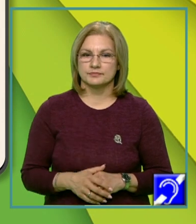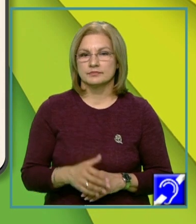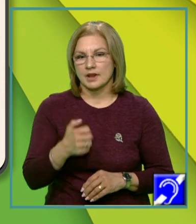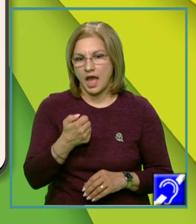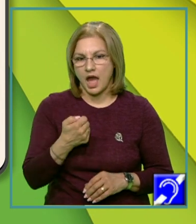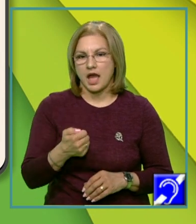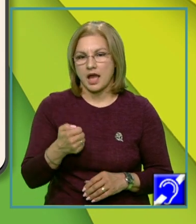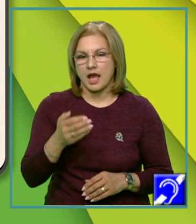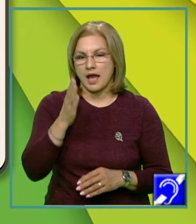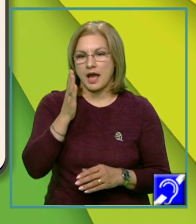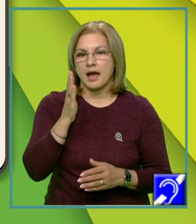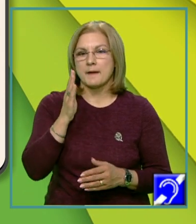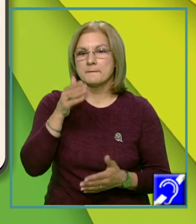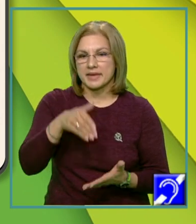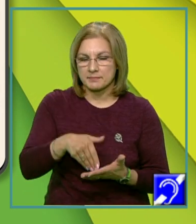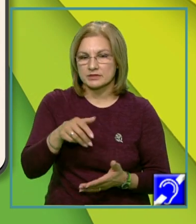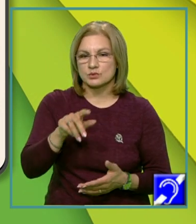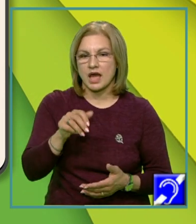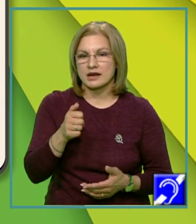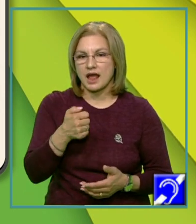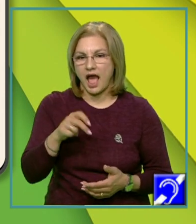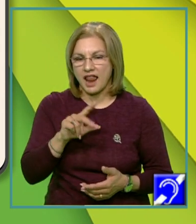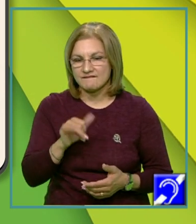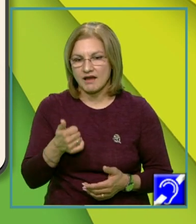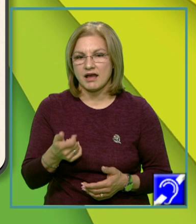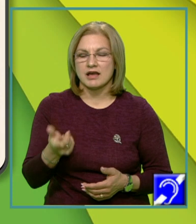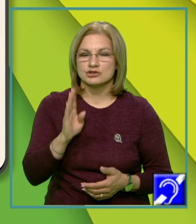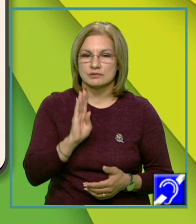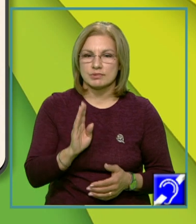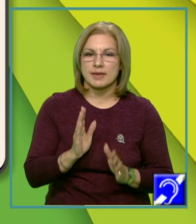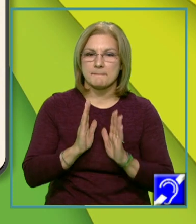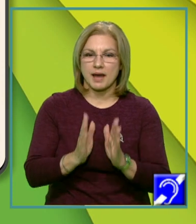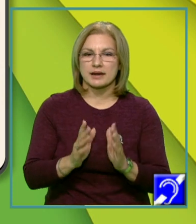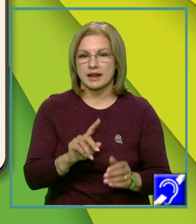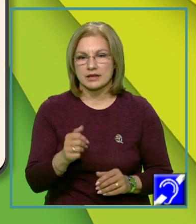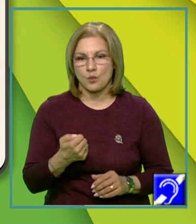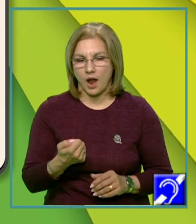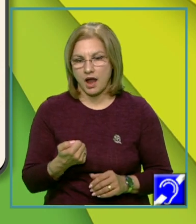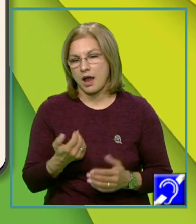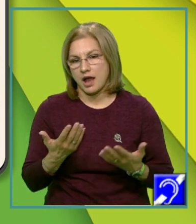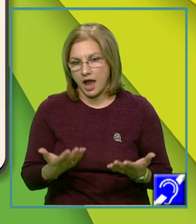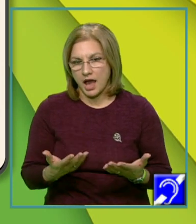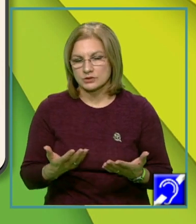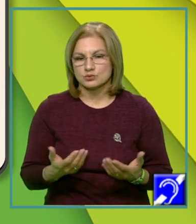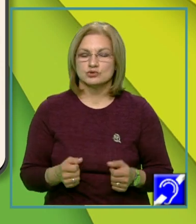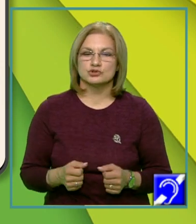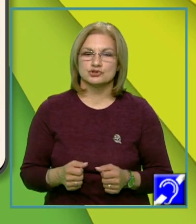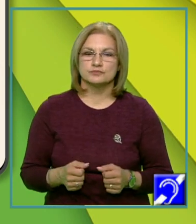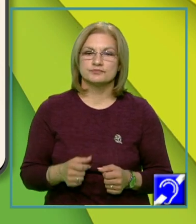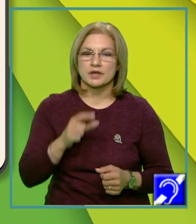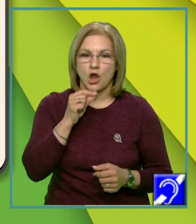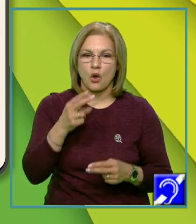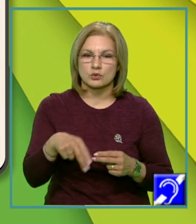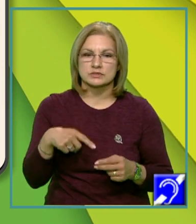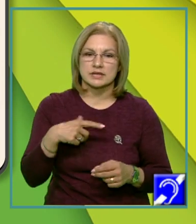pe Alfa b perpendiculara lelcu a815 concluziona că și